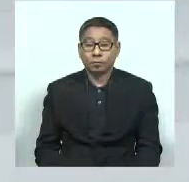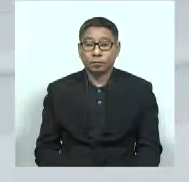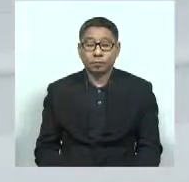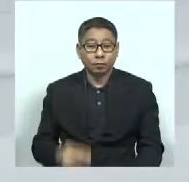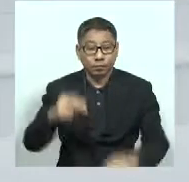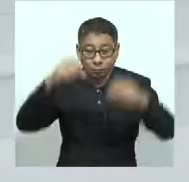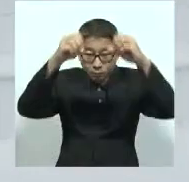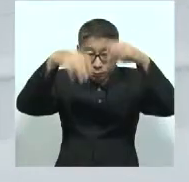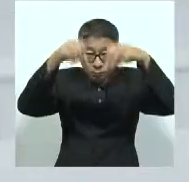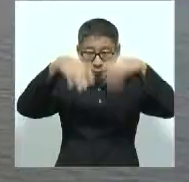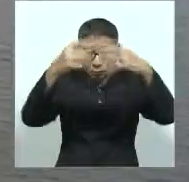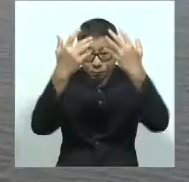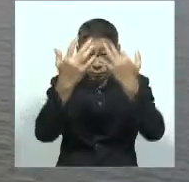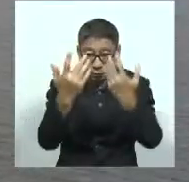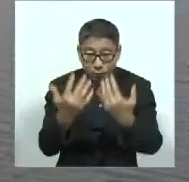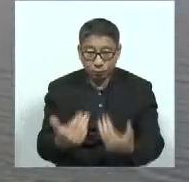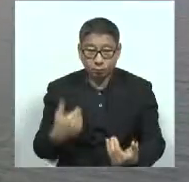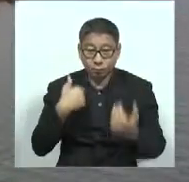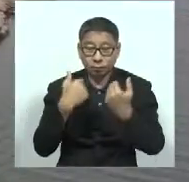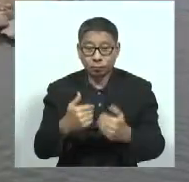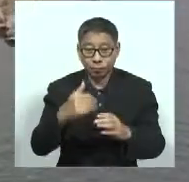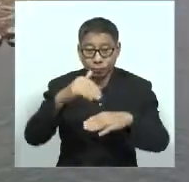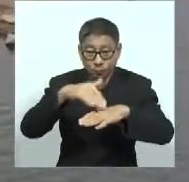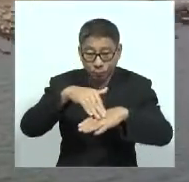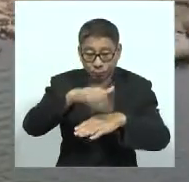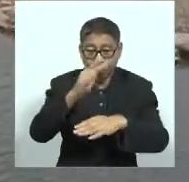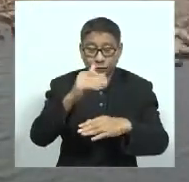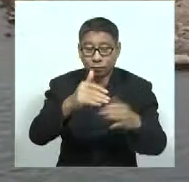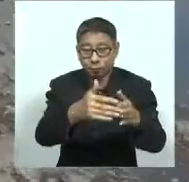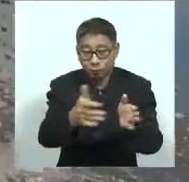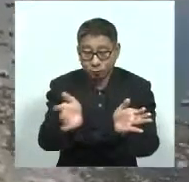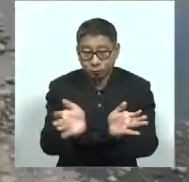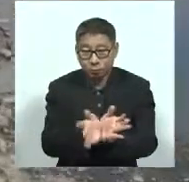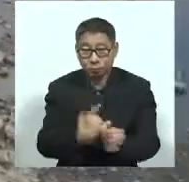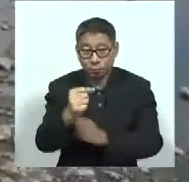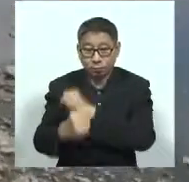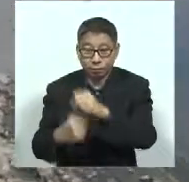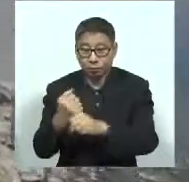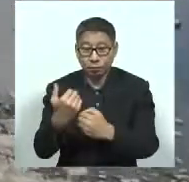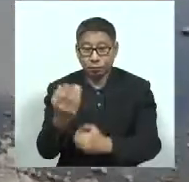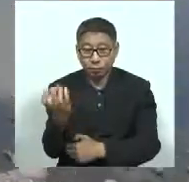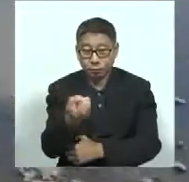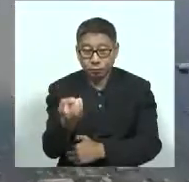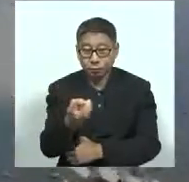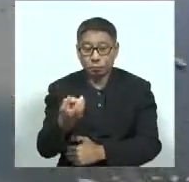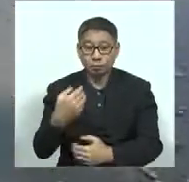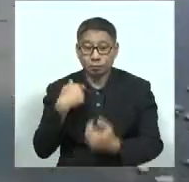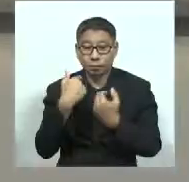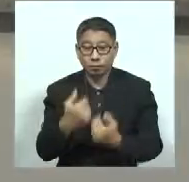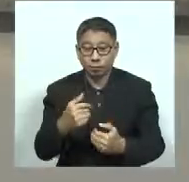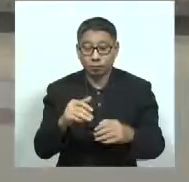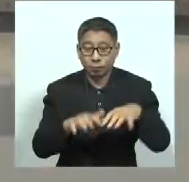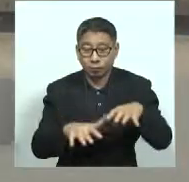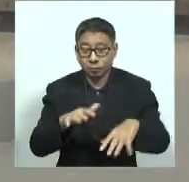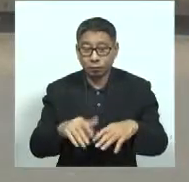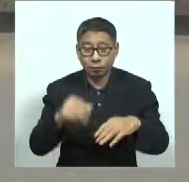จากปริมาณฝนที่ตกบริเวณตอนบนของเขื่อนป่าสักในปีนี้ที่มีน้อยกว่าทุกปีและมีค่าเฉ